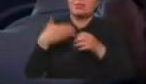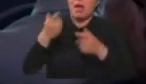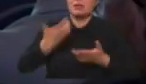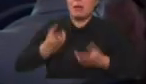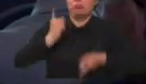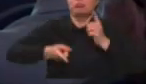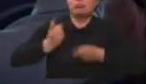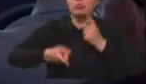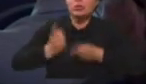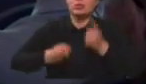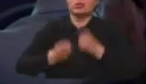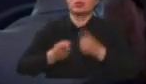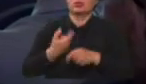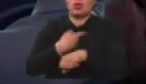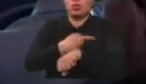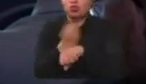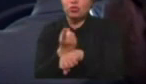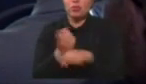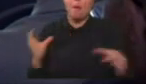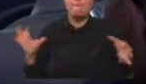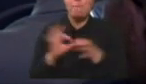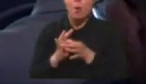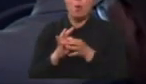przyspieszyć szybkość połączeń